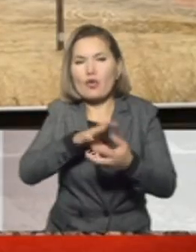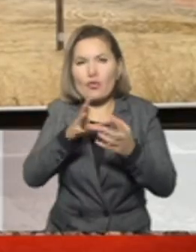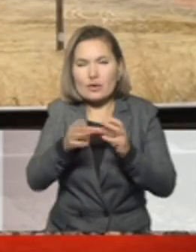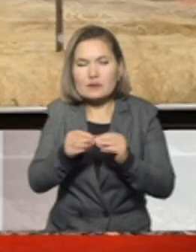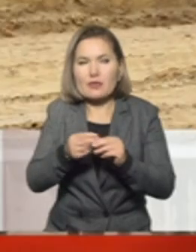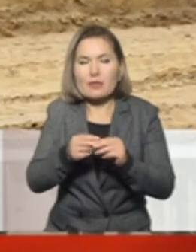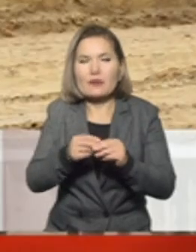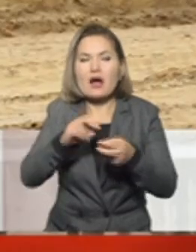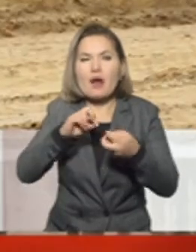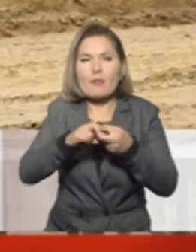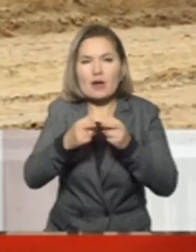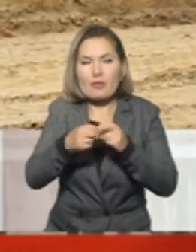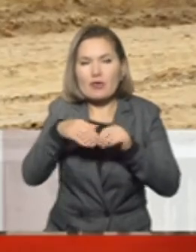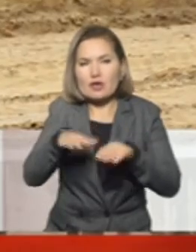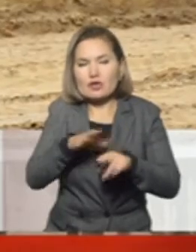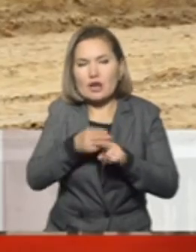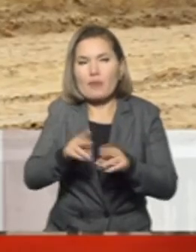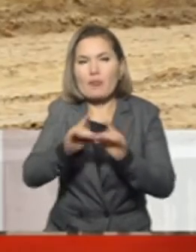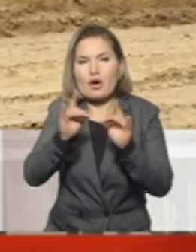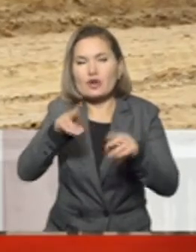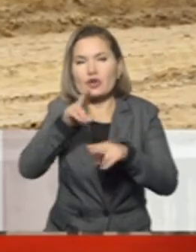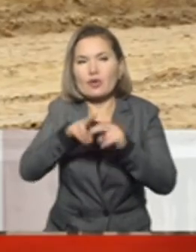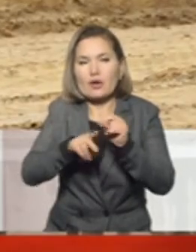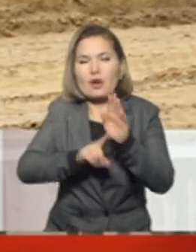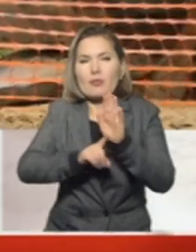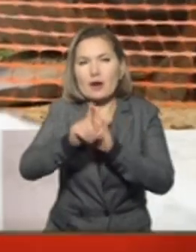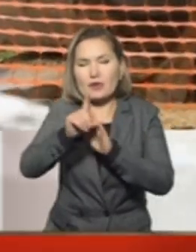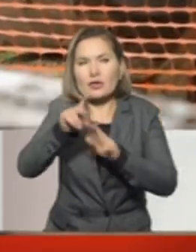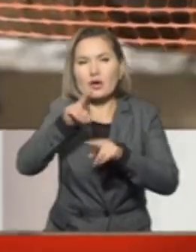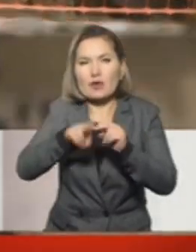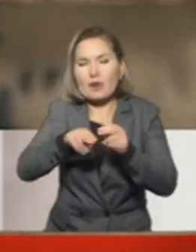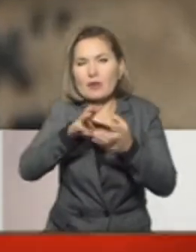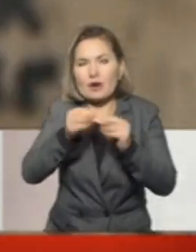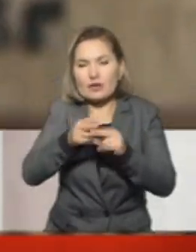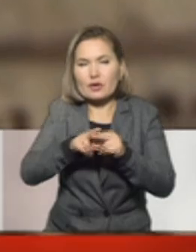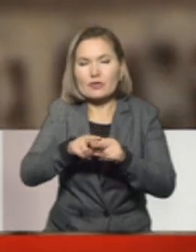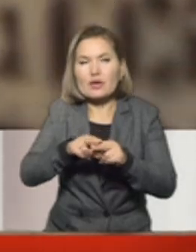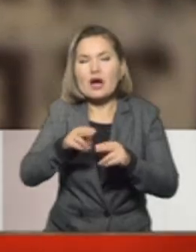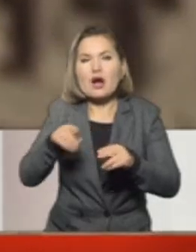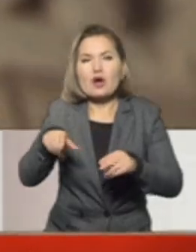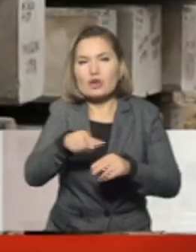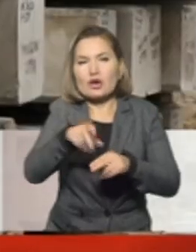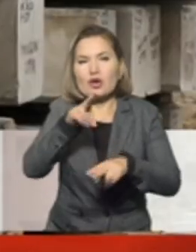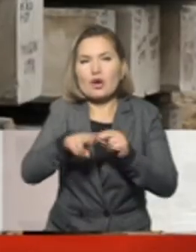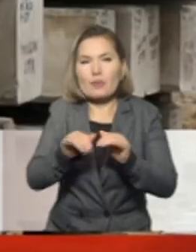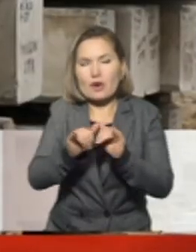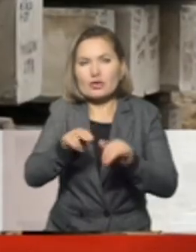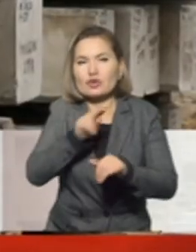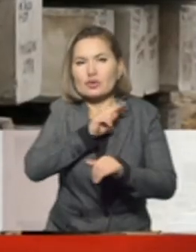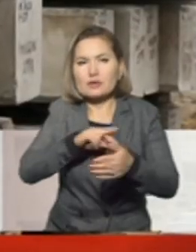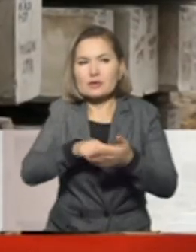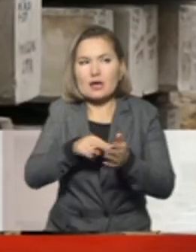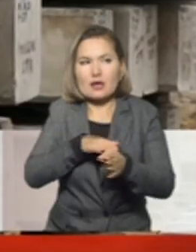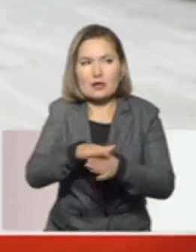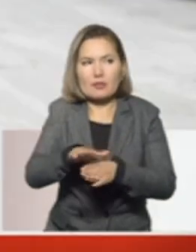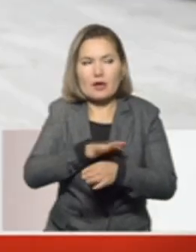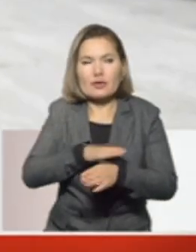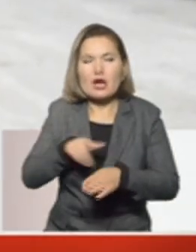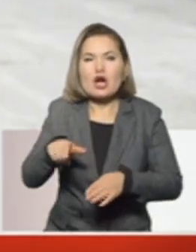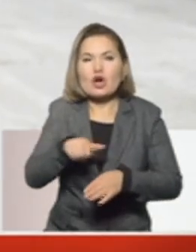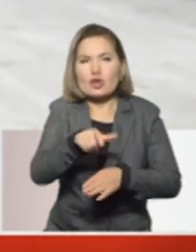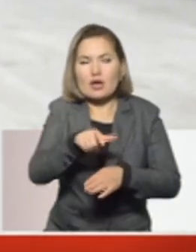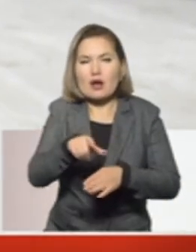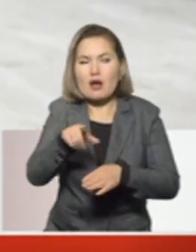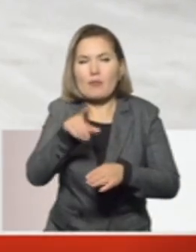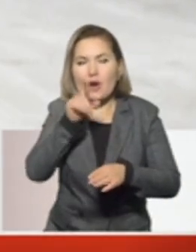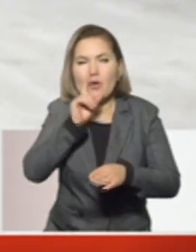үстінен өтетін аспалы көпір салынып жатыр. Ал қалада шойын жолдың астымен автокөлік өткелін салу жобасы қолға алынды. Жол көлік